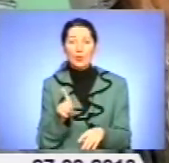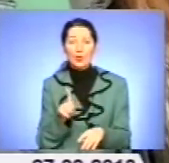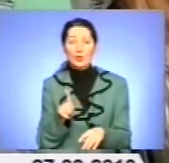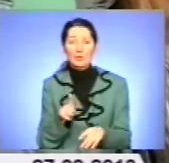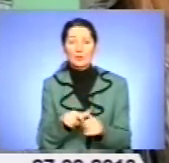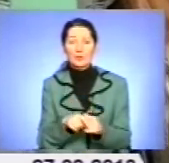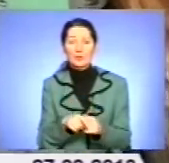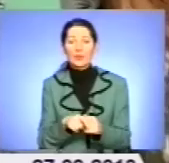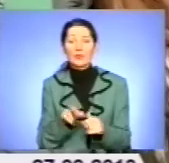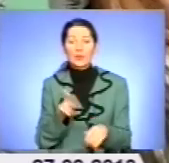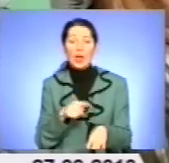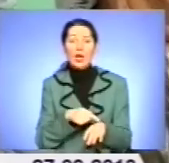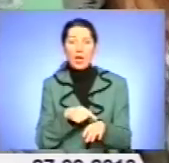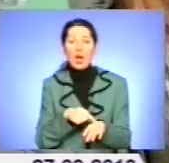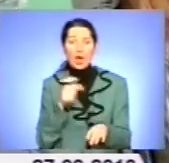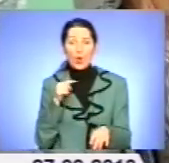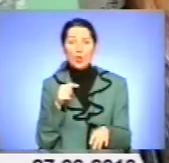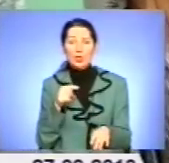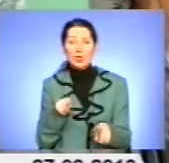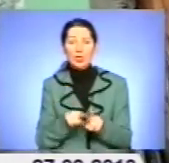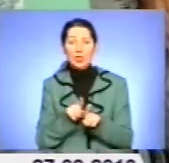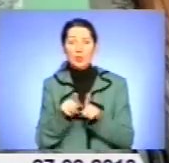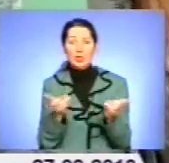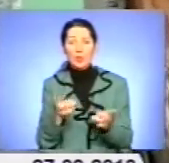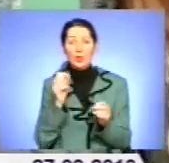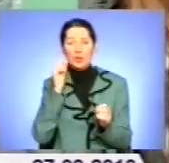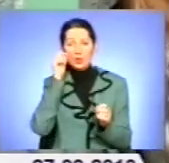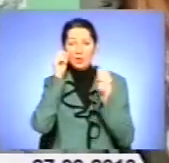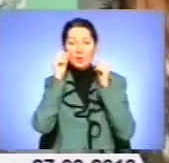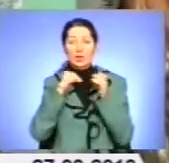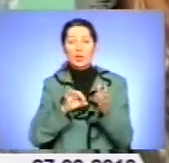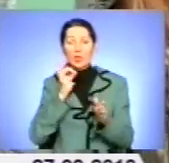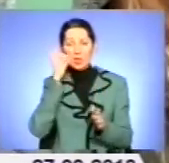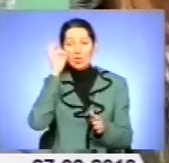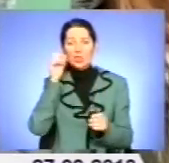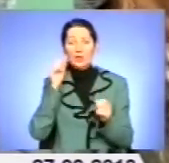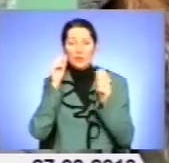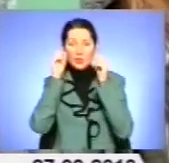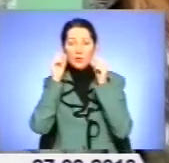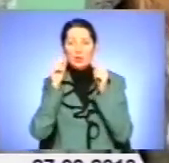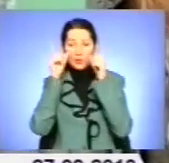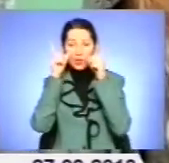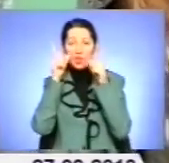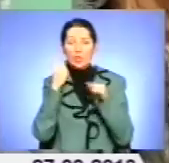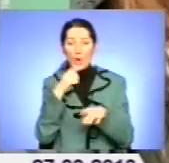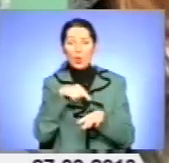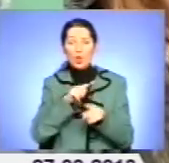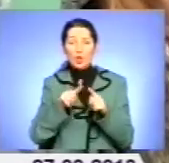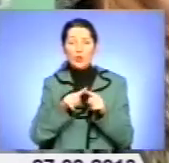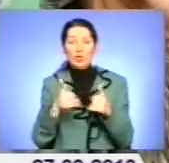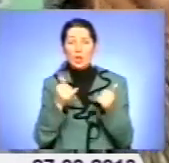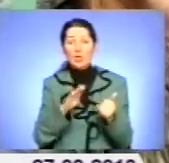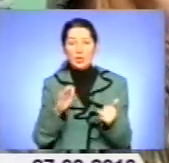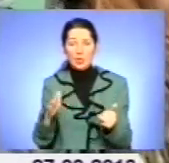Особисто ви як реагуєте на такі зміни? Треба вже раніше вставати? Звичайно, на годину швидше потрібно вставати. І для дітей також